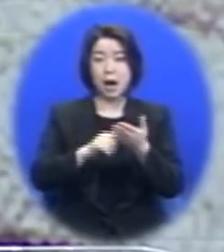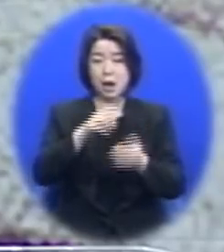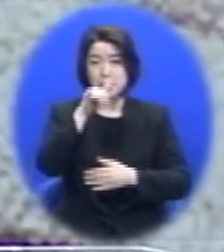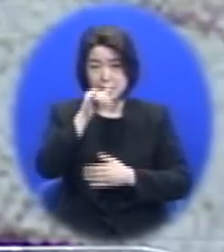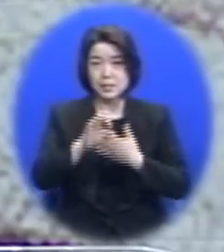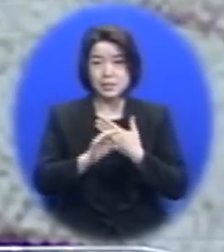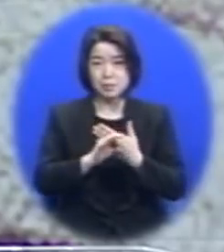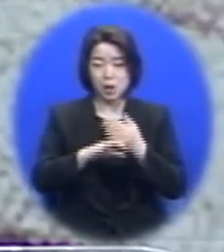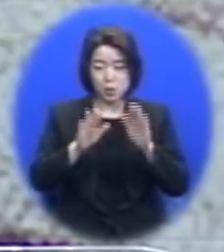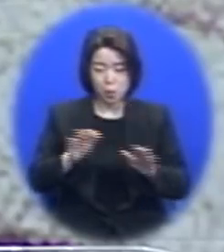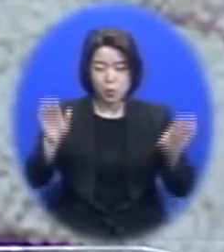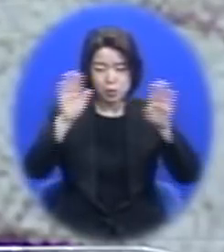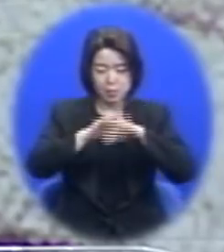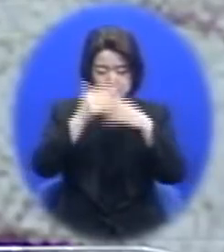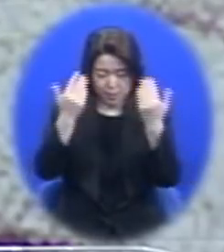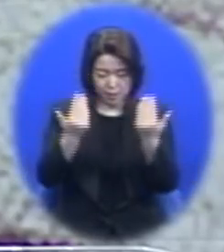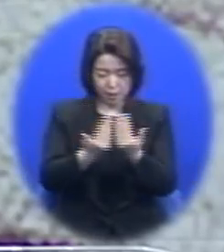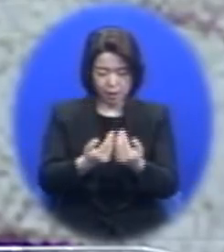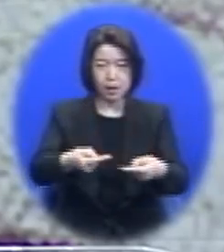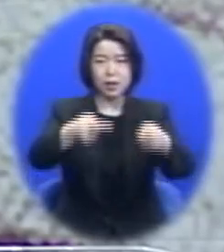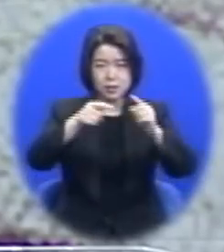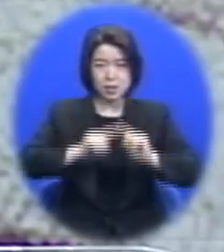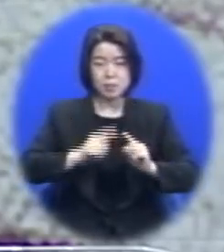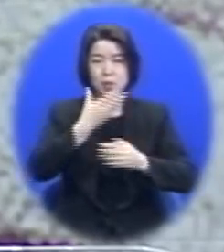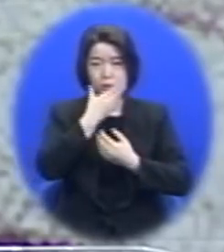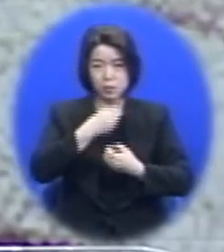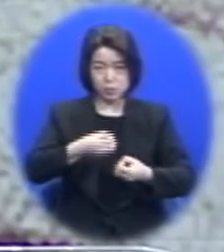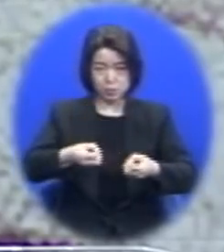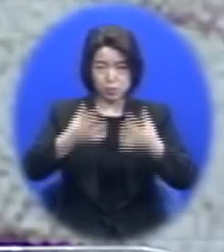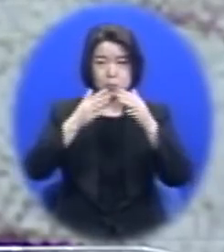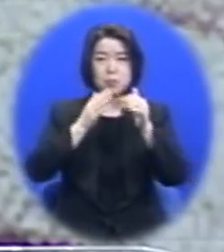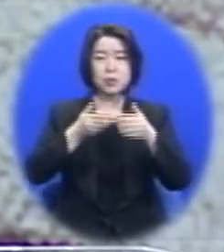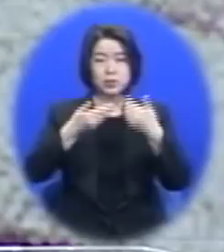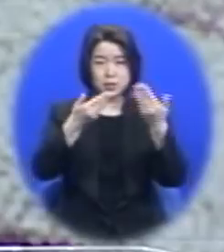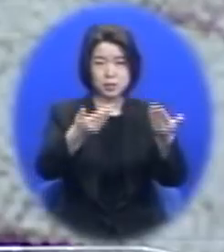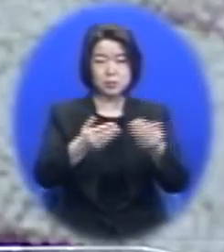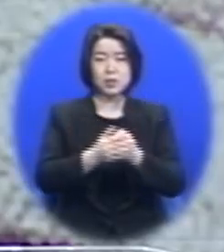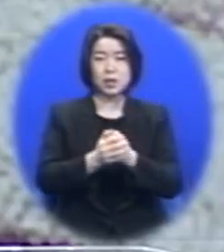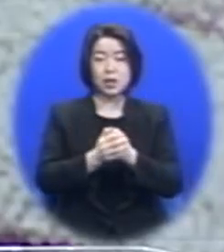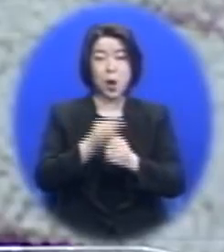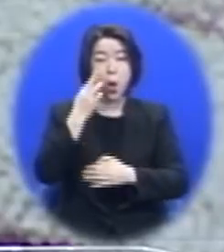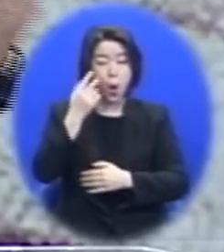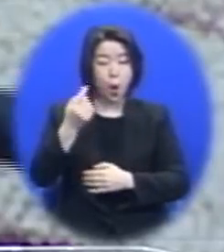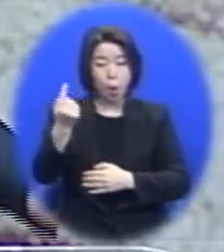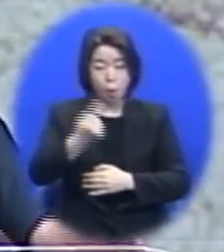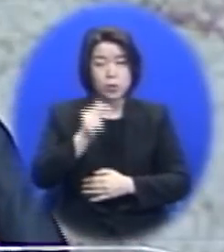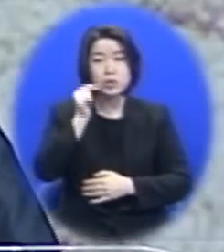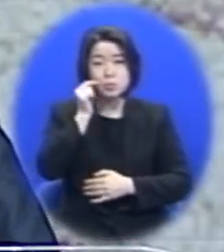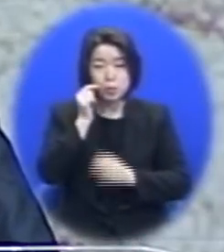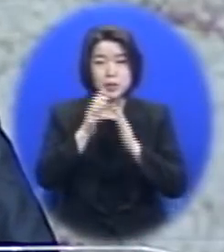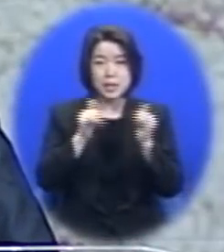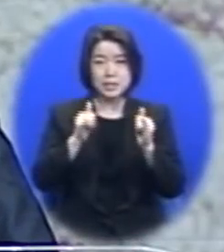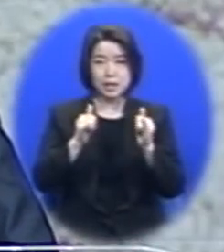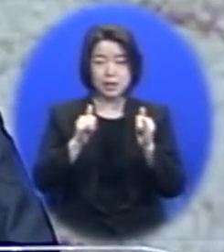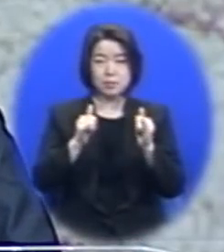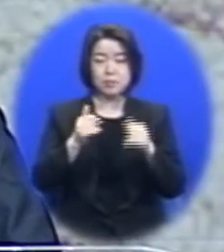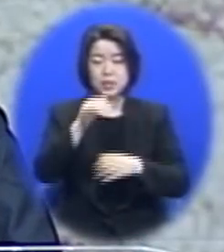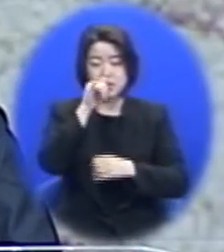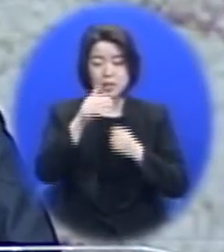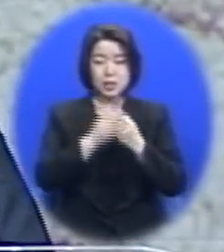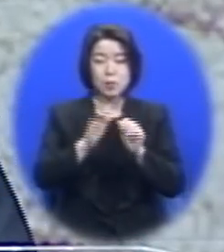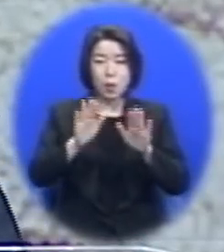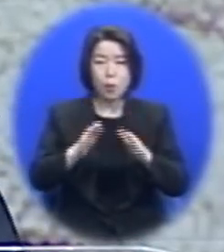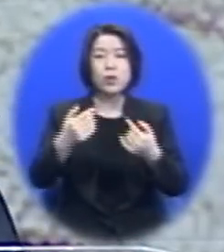원래 밤에 다 오시기를 축복합니다 혹시 여러분 중에 모두 실 분도 있어서 오늘 이 시간에 같이 기도하고 싶습니다